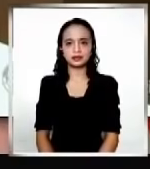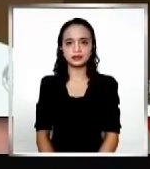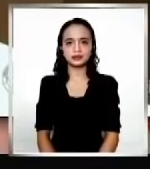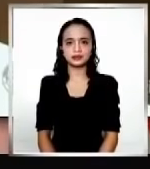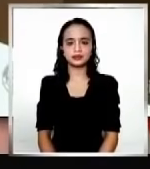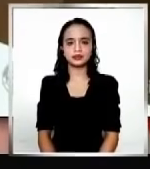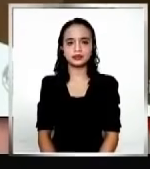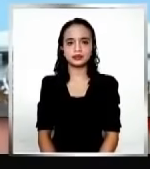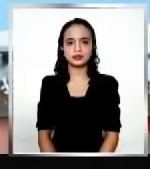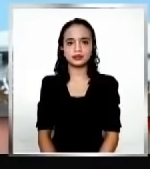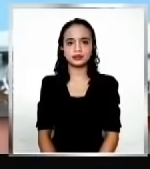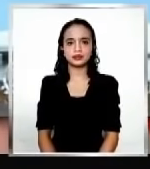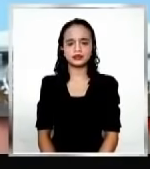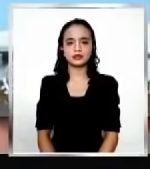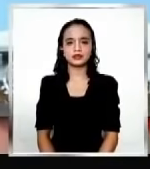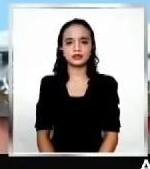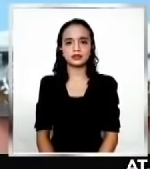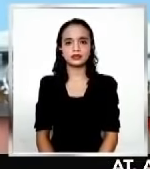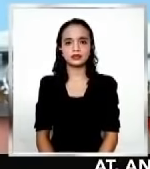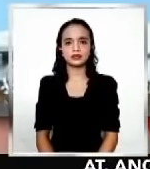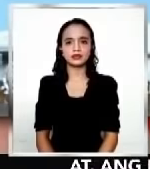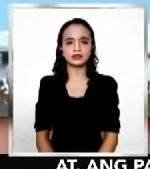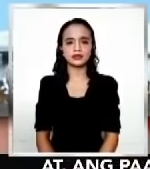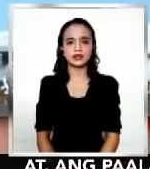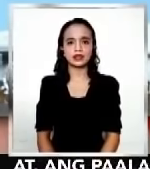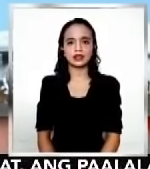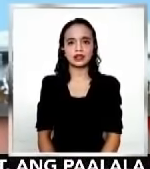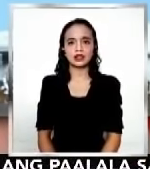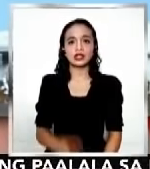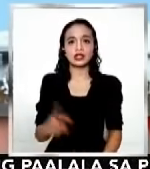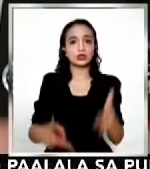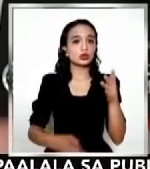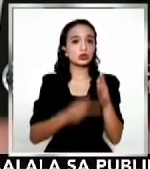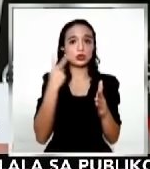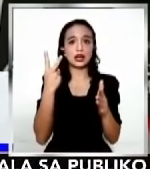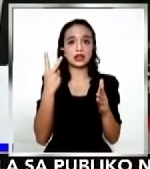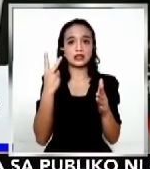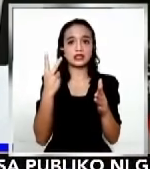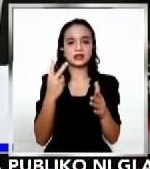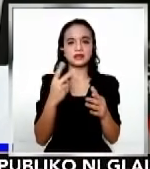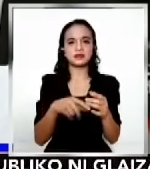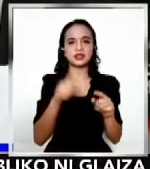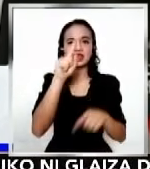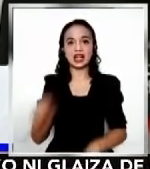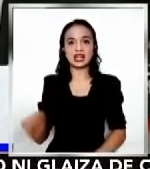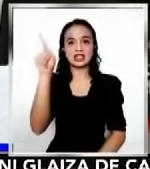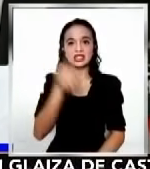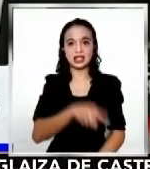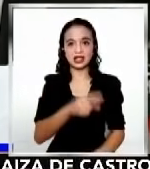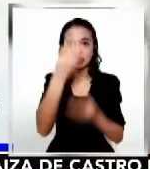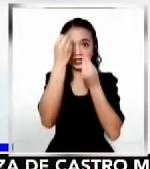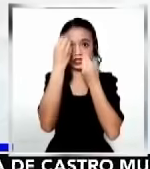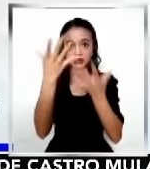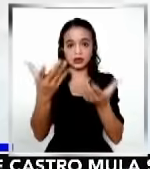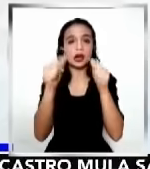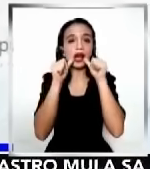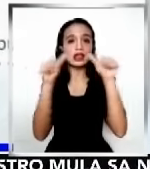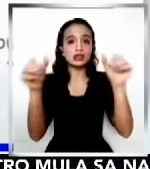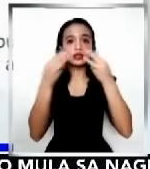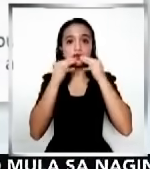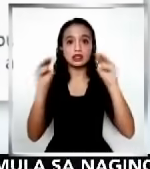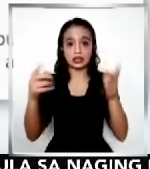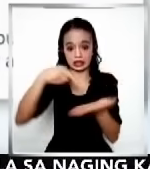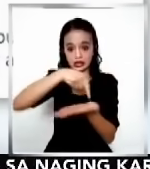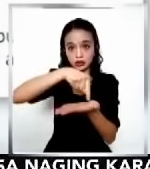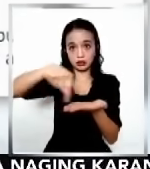the second dose. Dahil dalawang beses hindi natuloy ang regular na talk to the people ni Pangulong Duterte ngayong linggo, muling